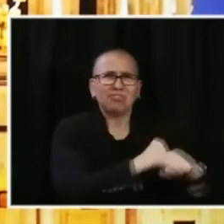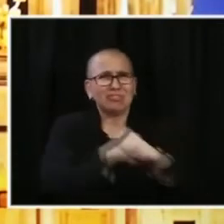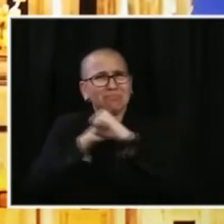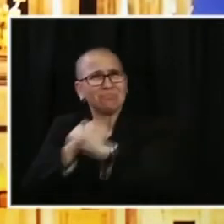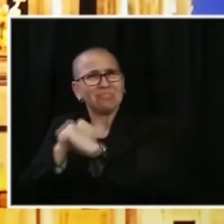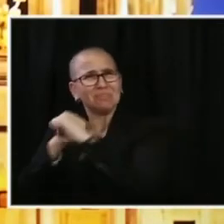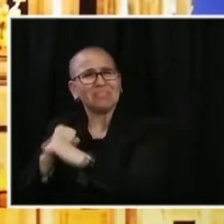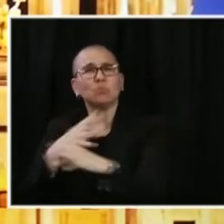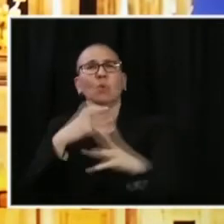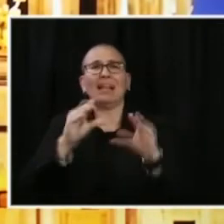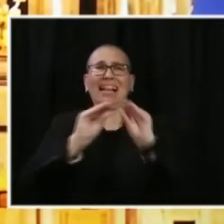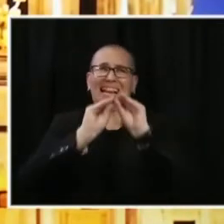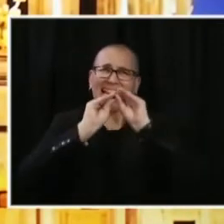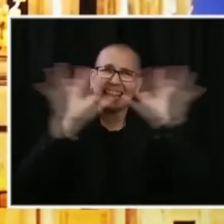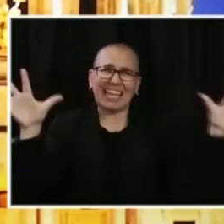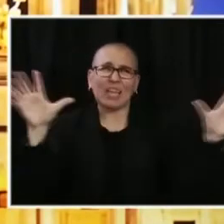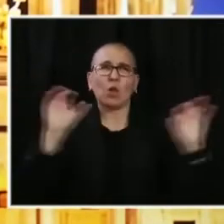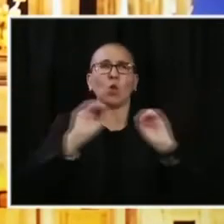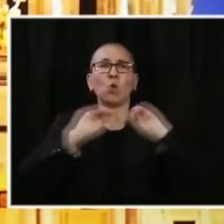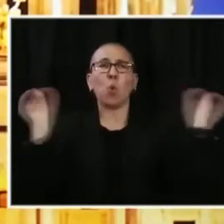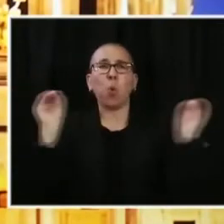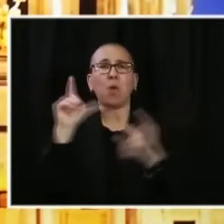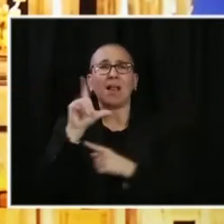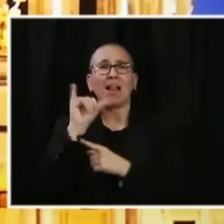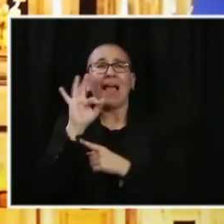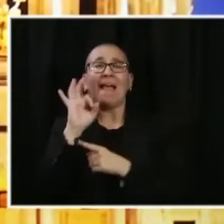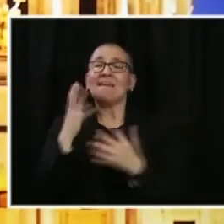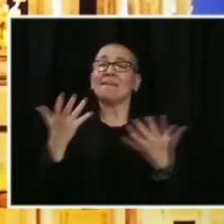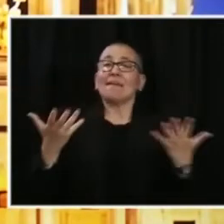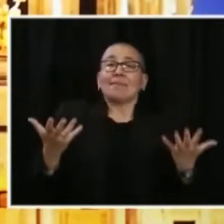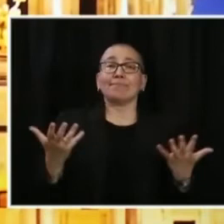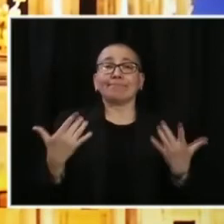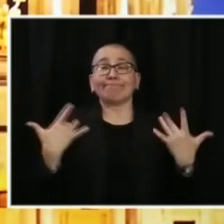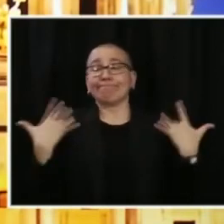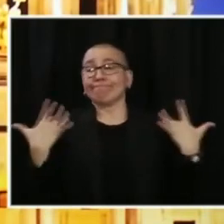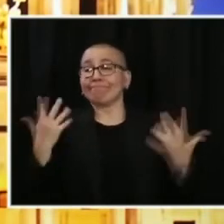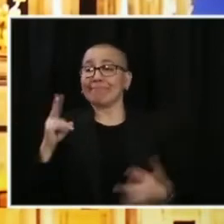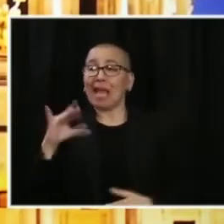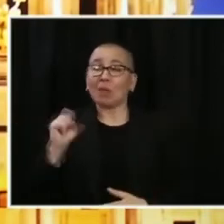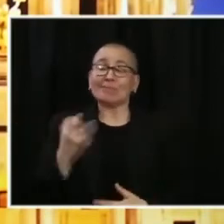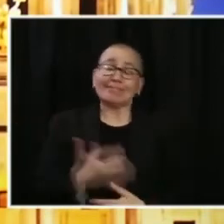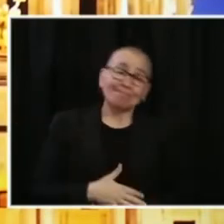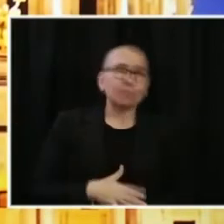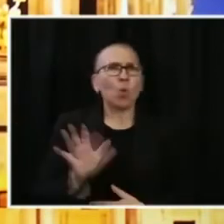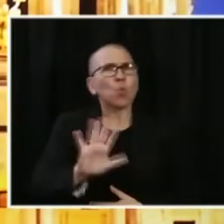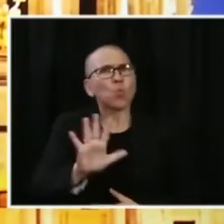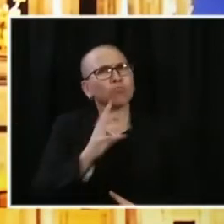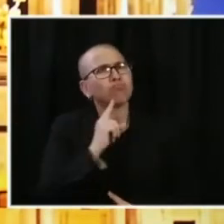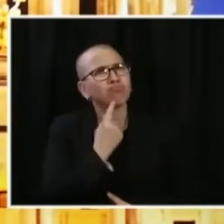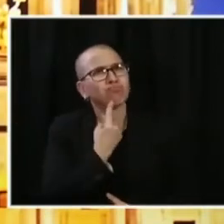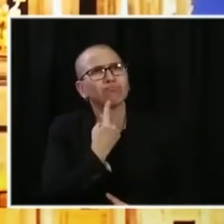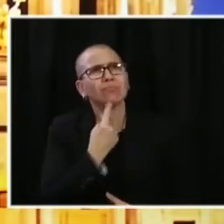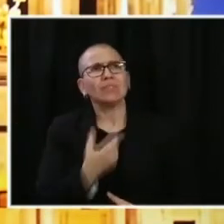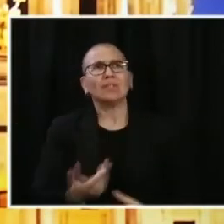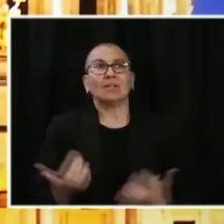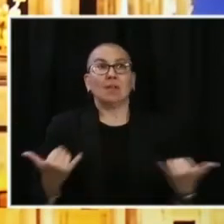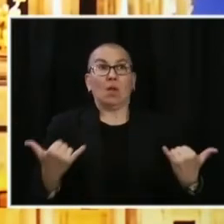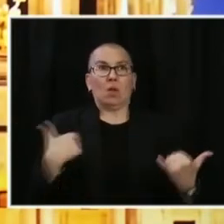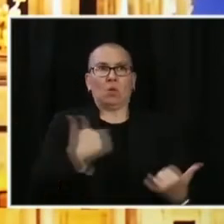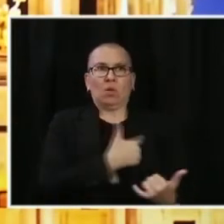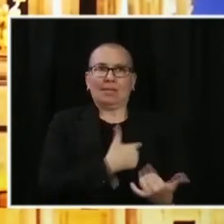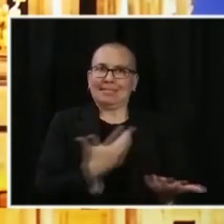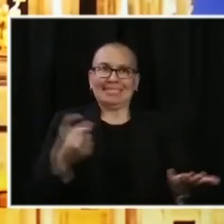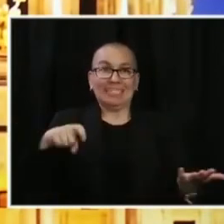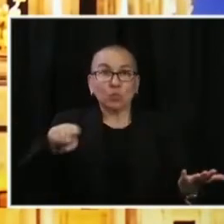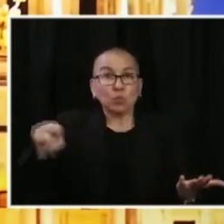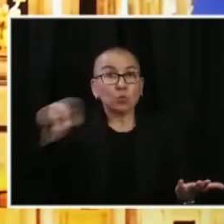sẽ dùng cho này. Mỗi lần cũng mỗi hải chơi, nhớ chứ mỗi lúc nâng này, dùng mỗi bỏ chơi. Bây giờ ổ